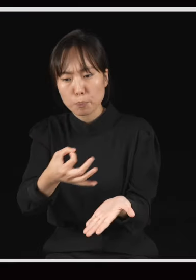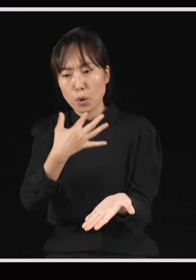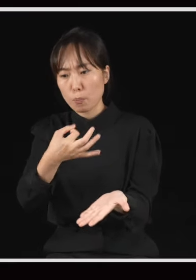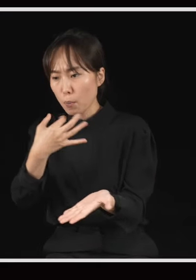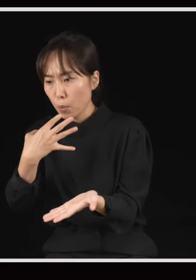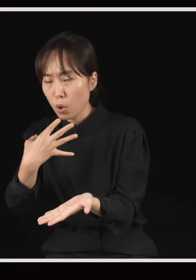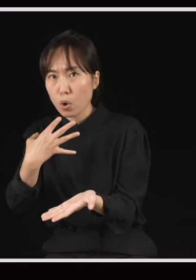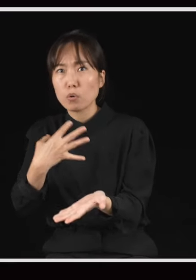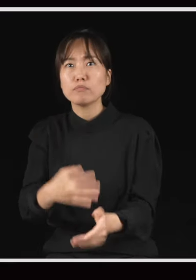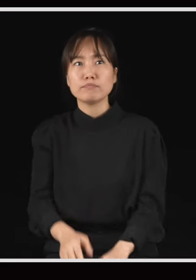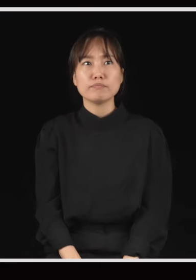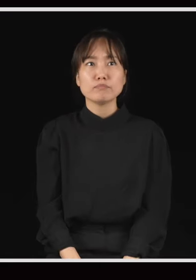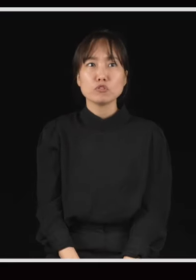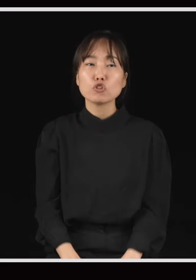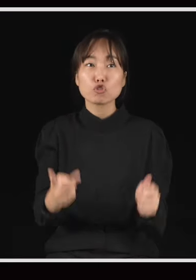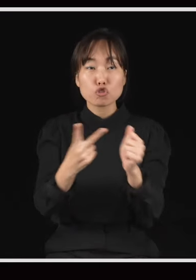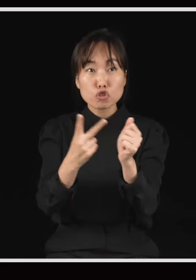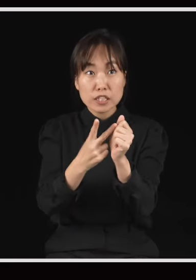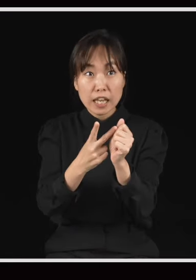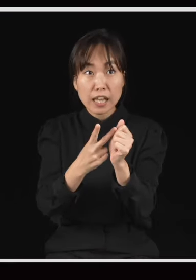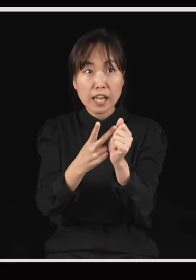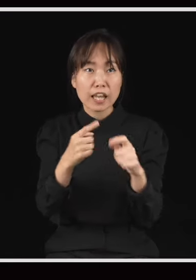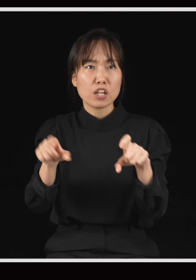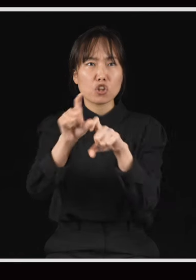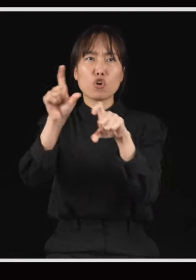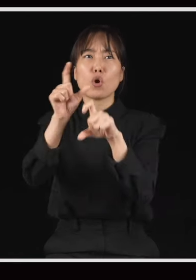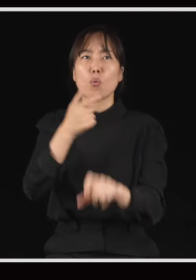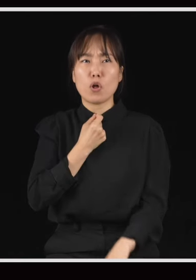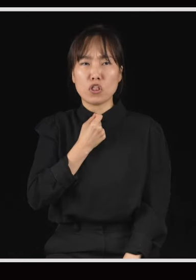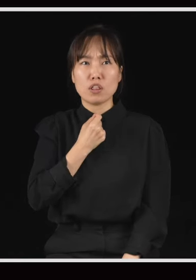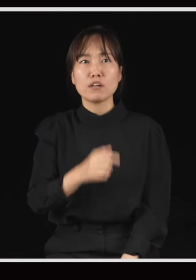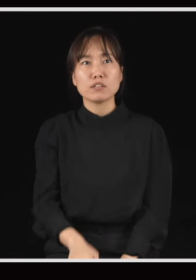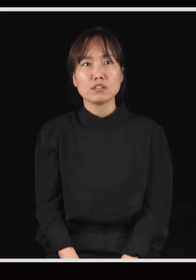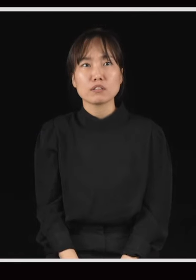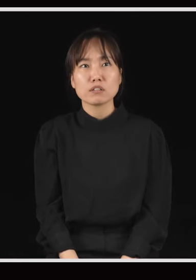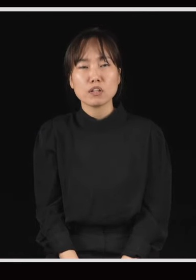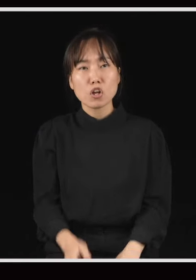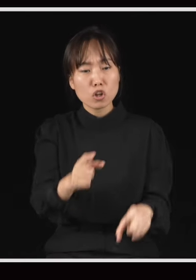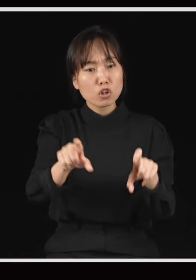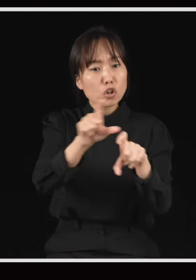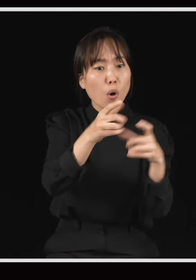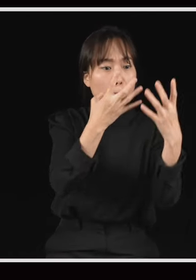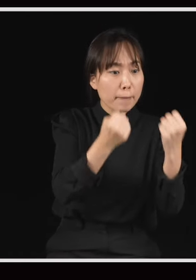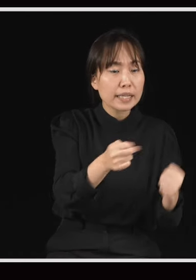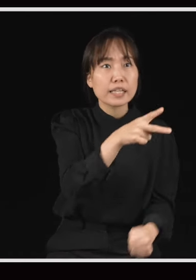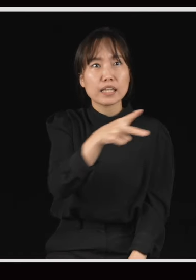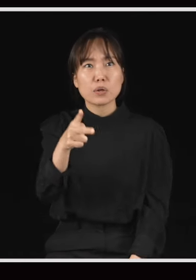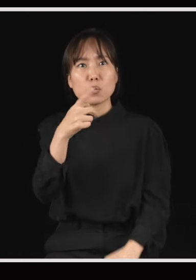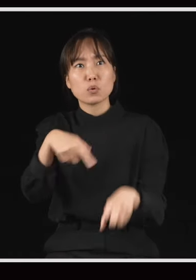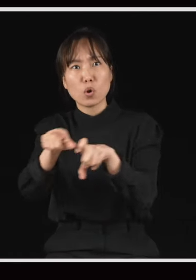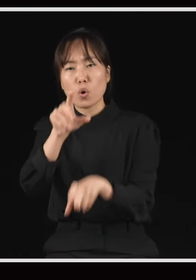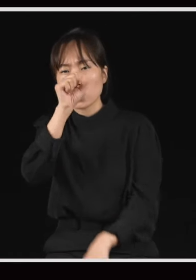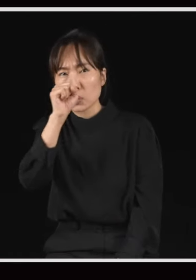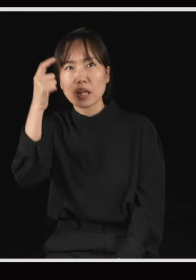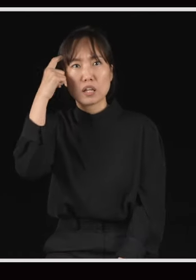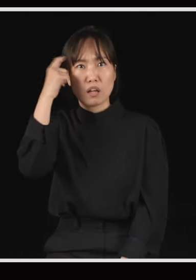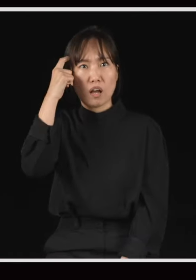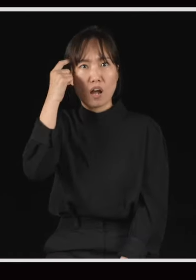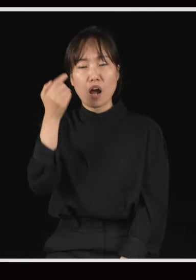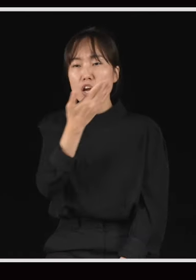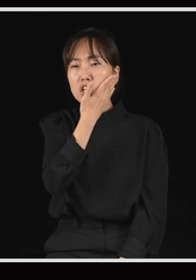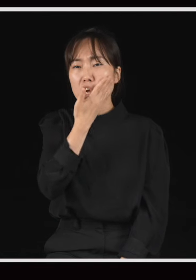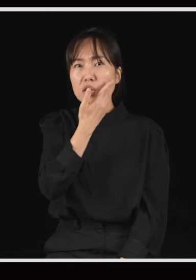그 다음에 식선을 믿고 싶어합니다. 더 많으면 더 좋을 것 같은 거. 비타민